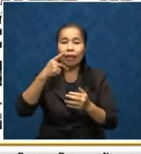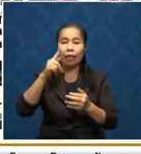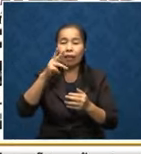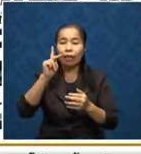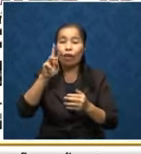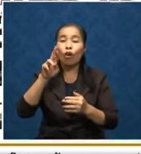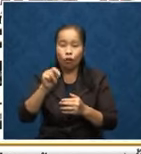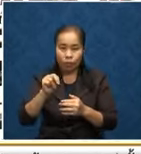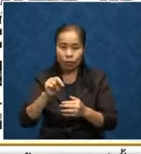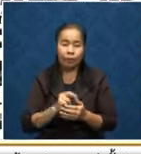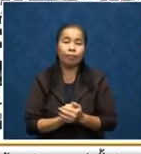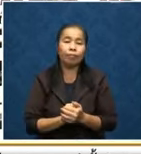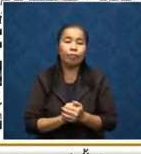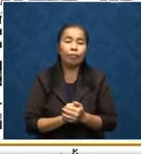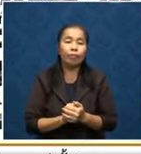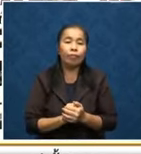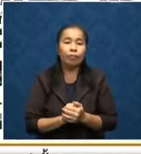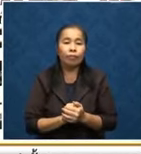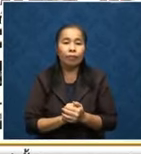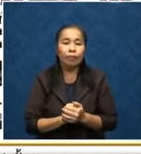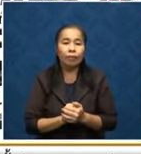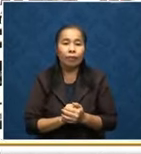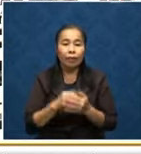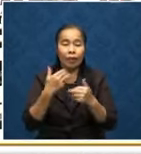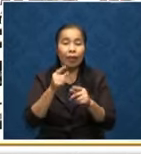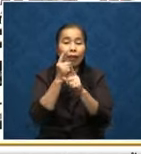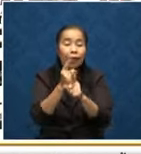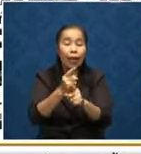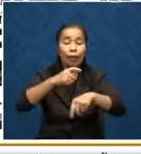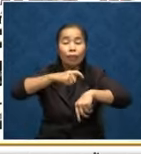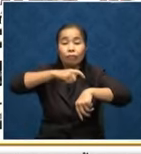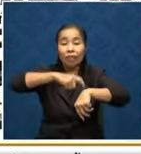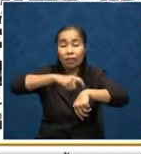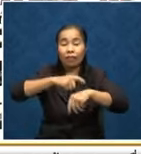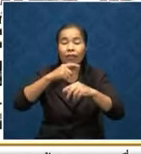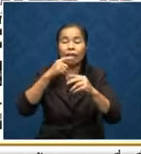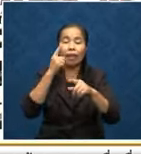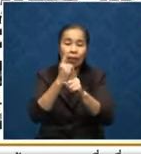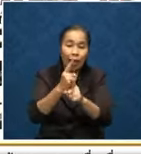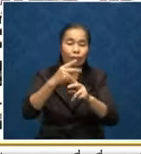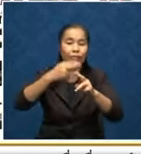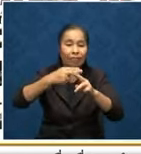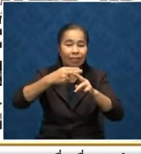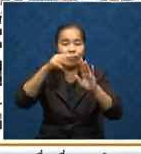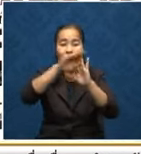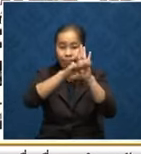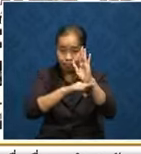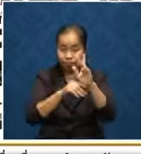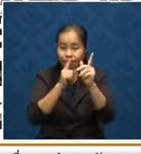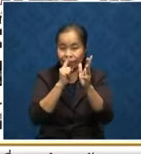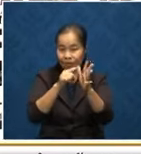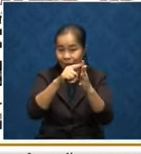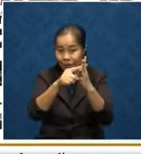ริลักษณายากรนะครับก็เป็นไปตามระดับนี้ต่อไปก็เชิญท่านณัฐพงษ์ครับ